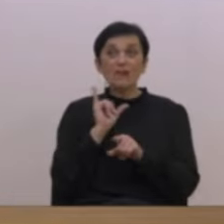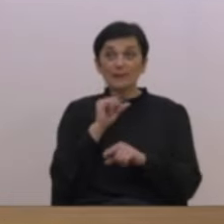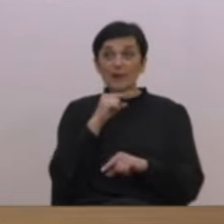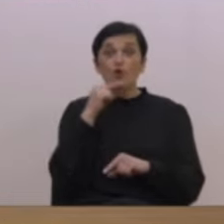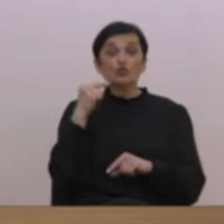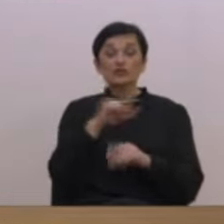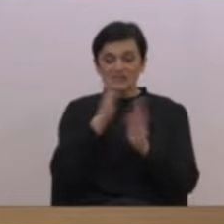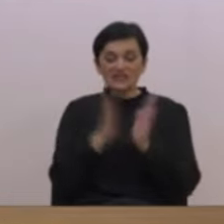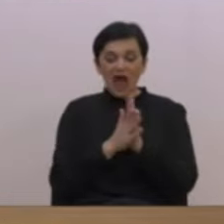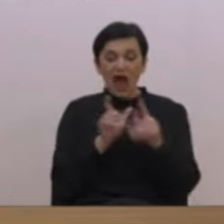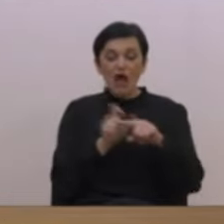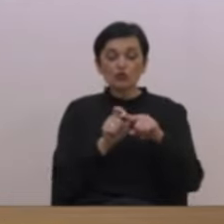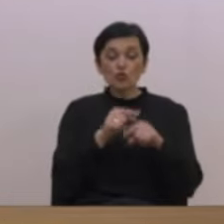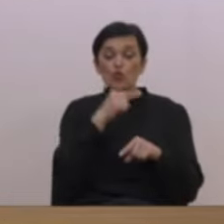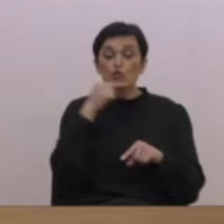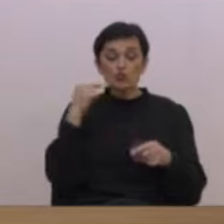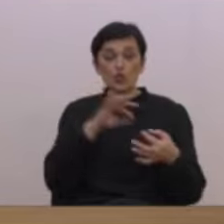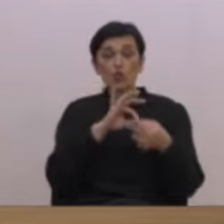Rusul s-a ertut, ca cum martet?